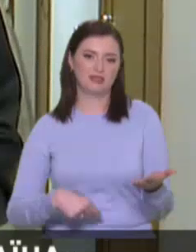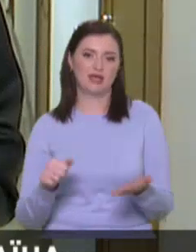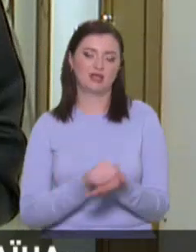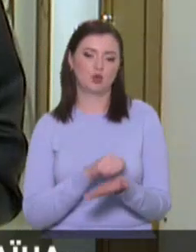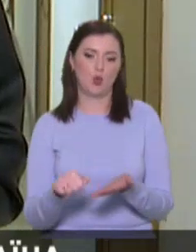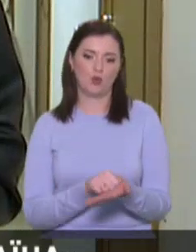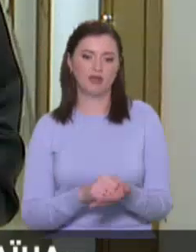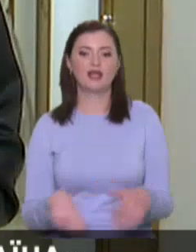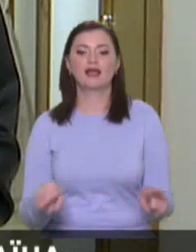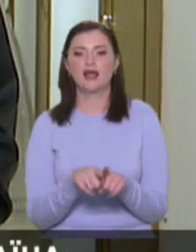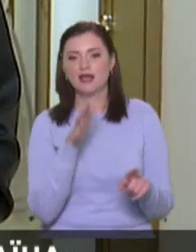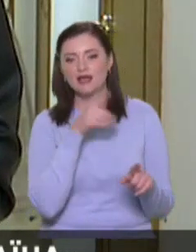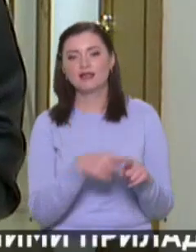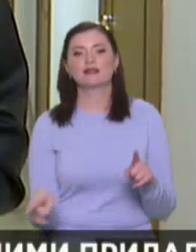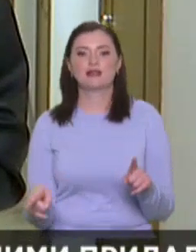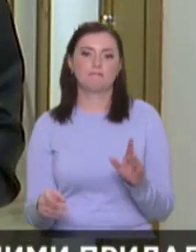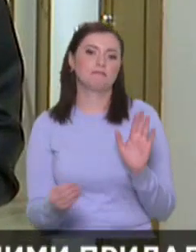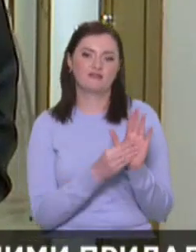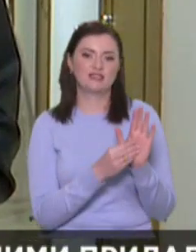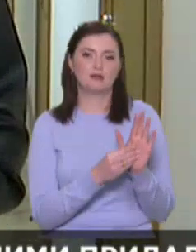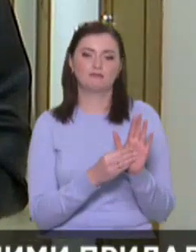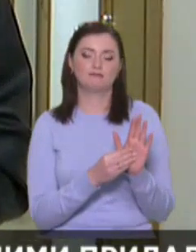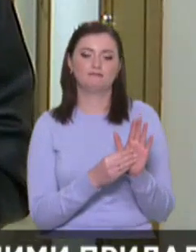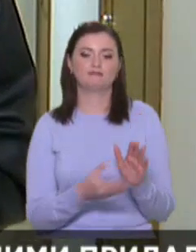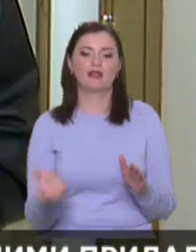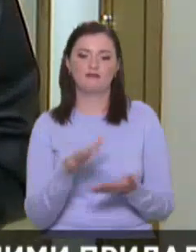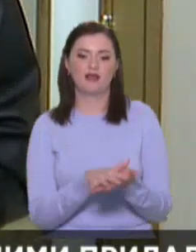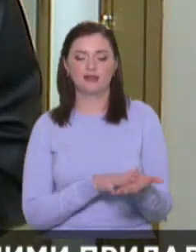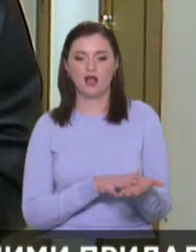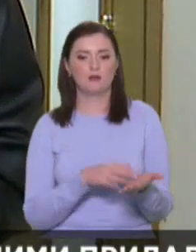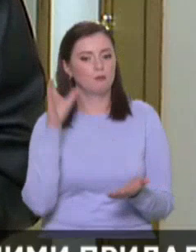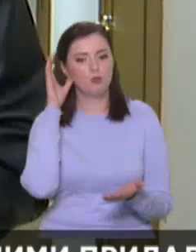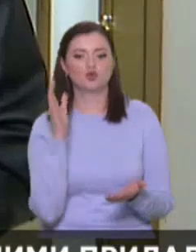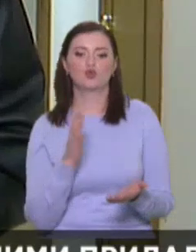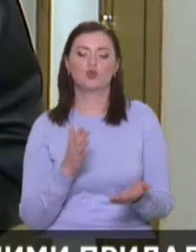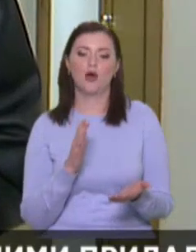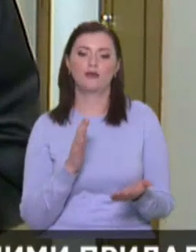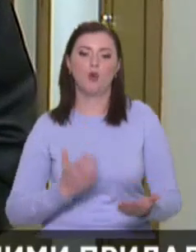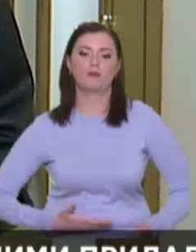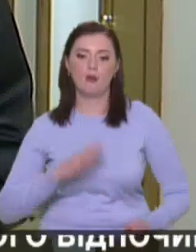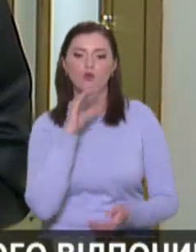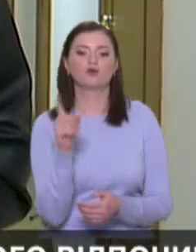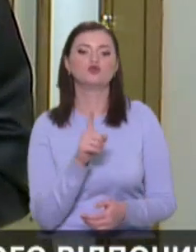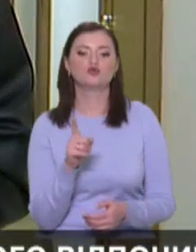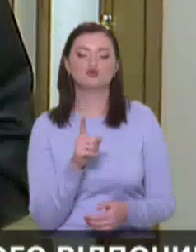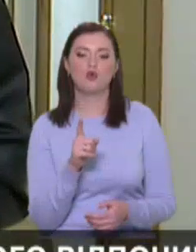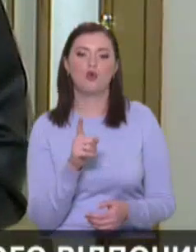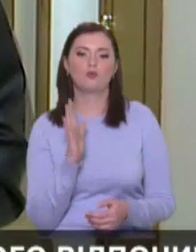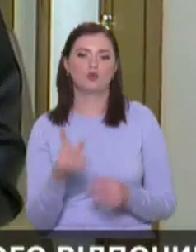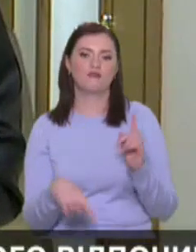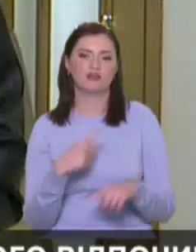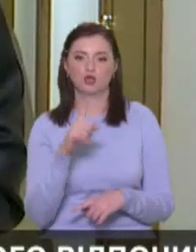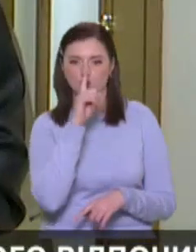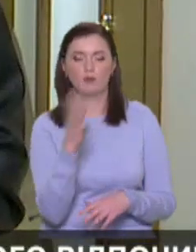документи. Власне, такий термін от встановили, і він максимальний. Давайте далі ще послухаємо пряму мову, що триватиме в наступний місяць,